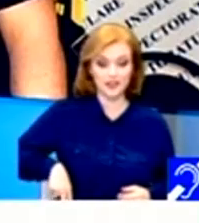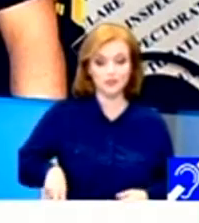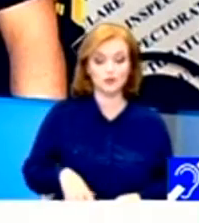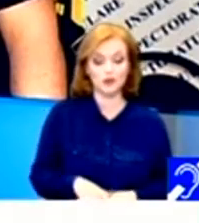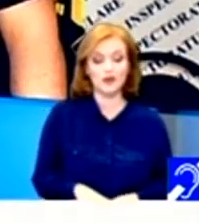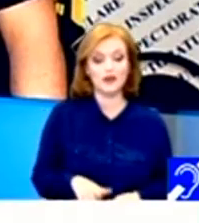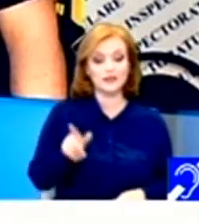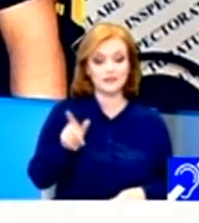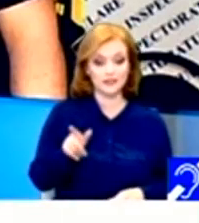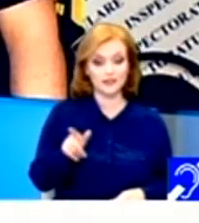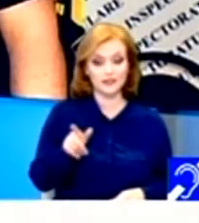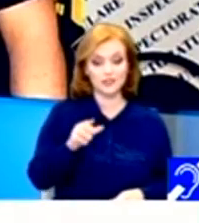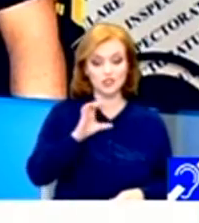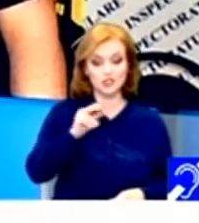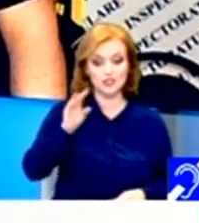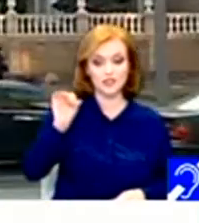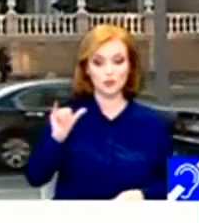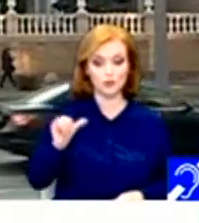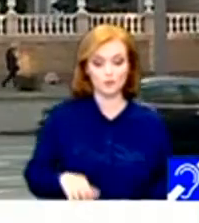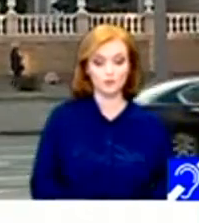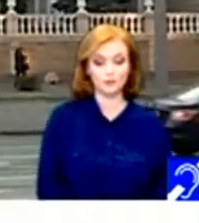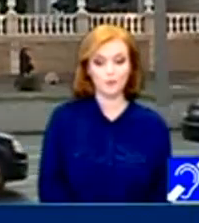Generale a Intervenției de la ICSU.